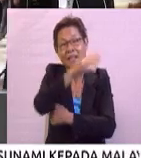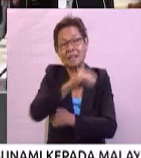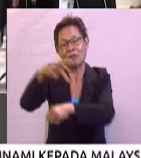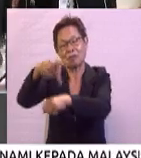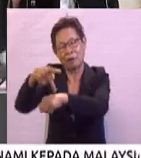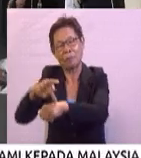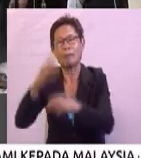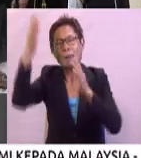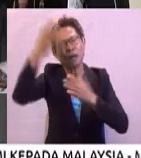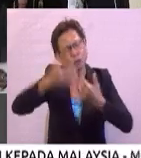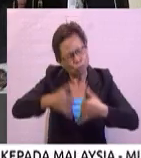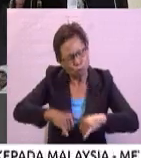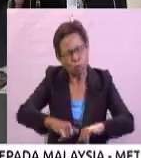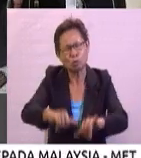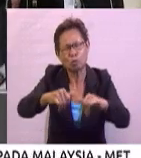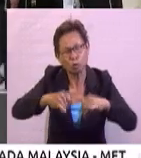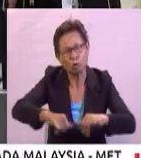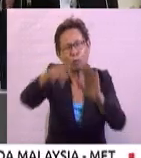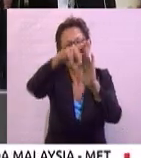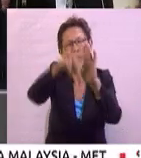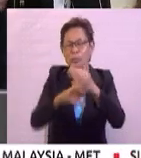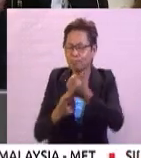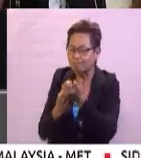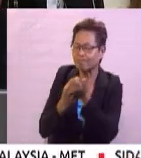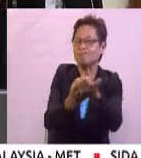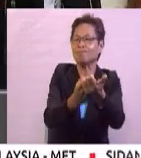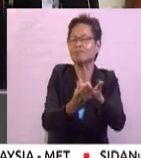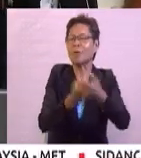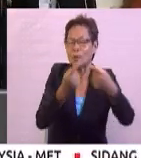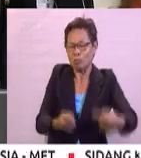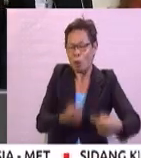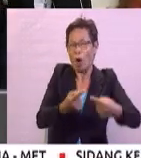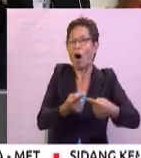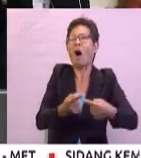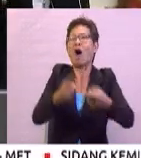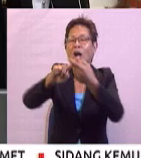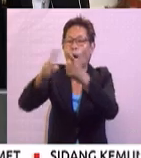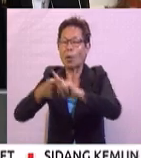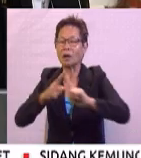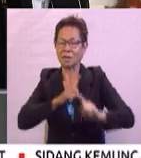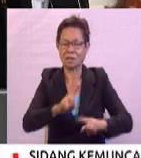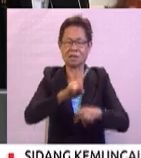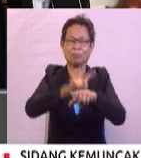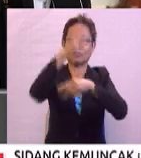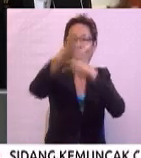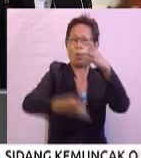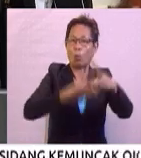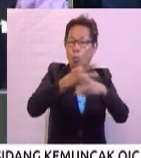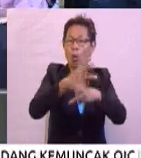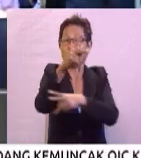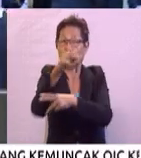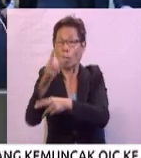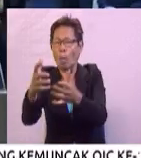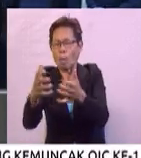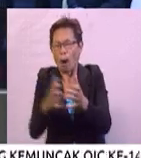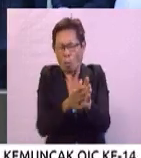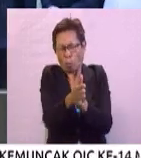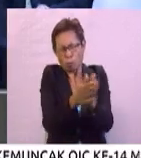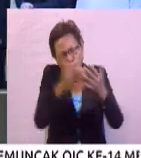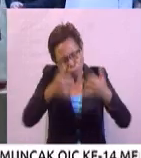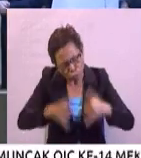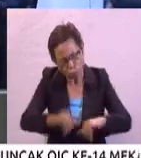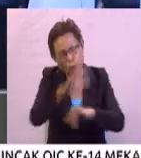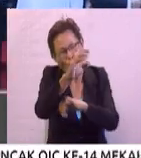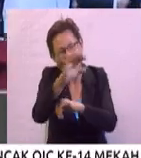akan meneruskan kedudukan berprinsip dalam menyokong perjuangan saudara Islam di seluruh dunia. Justru Kuala Lumpur mahu usaha